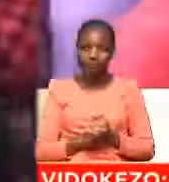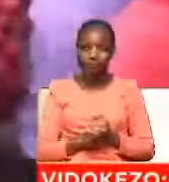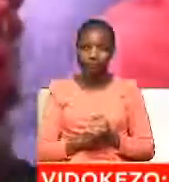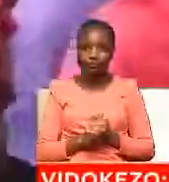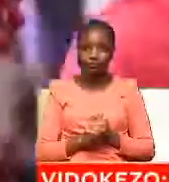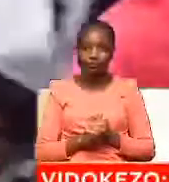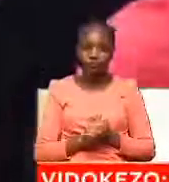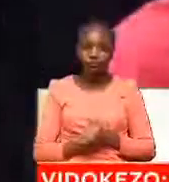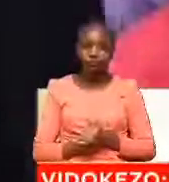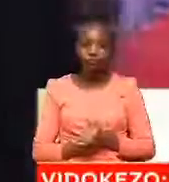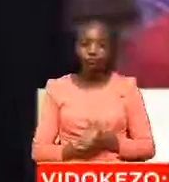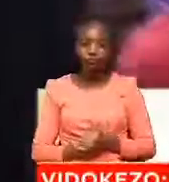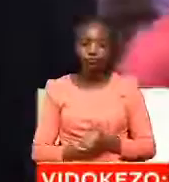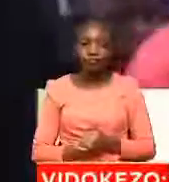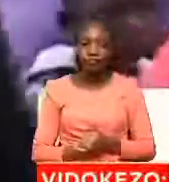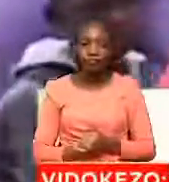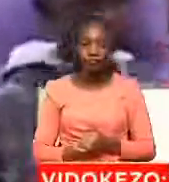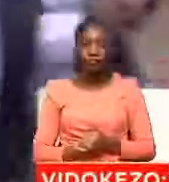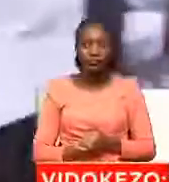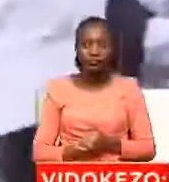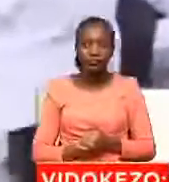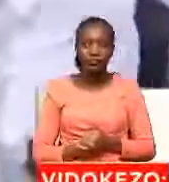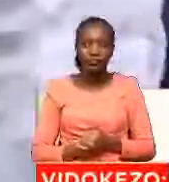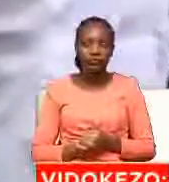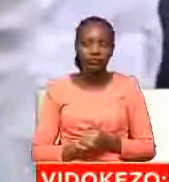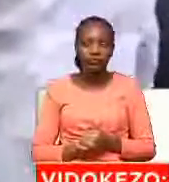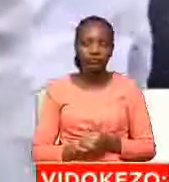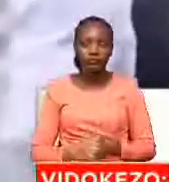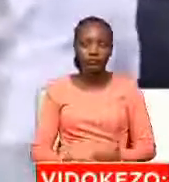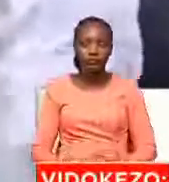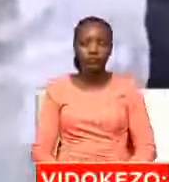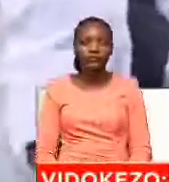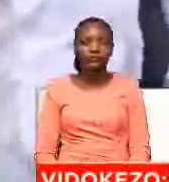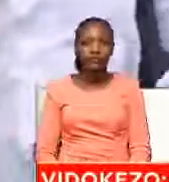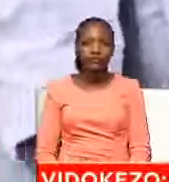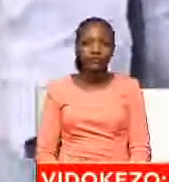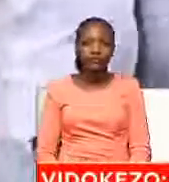Nikiripotia TV47, jina langu ni Joash Onsare.